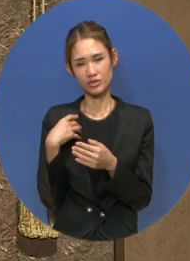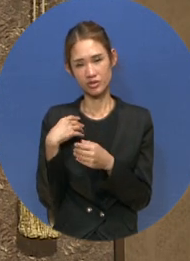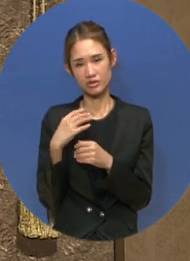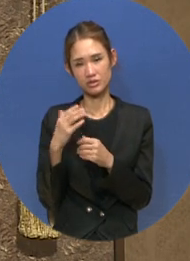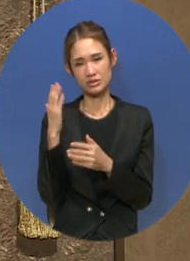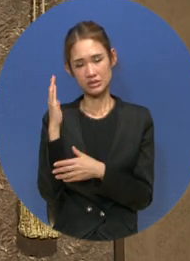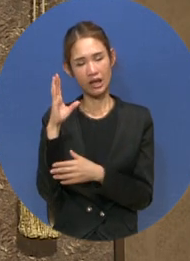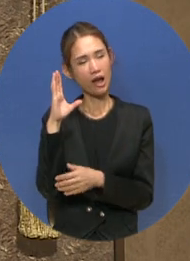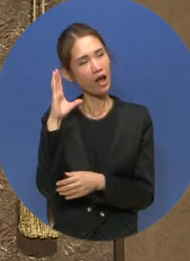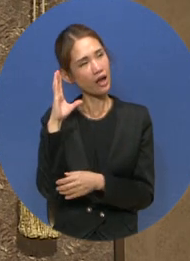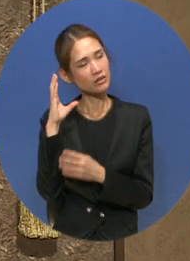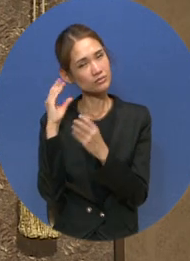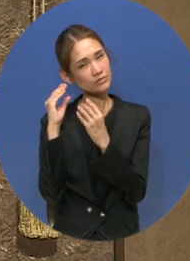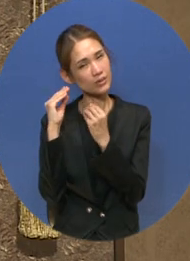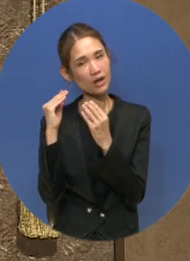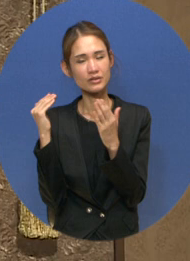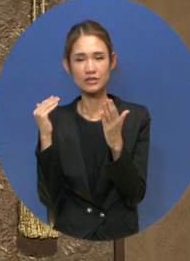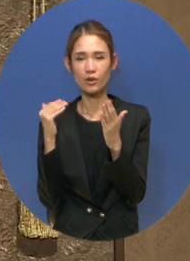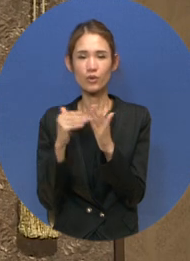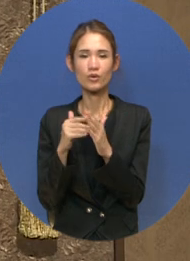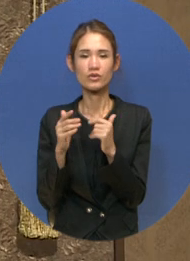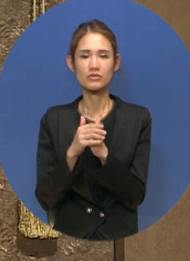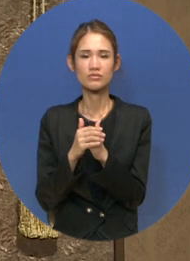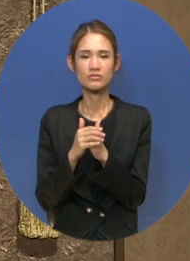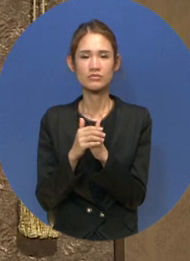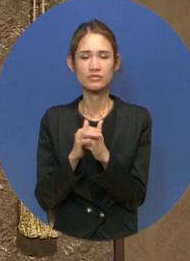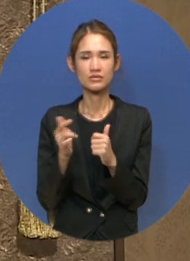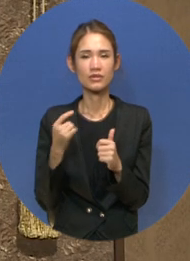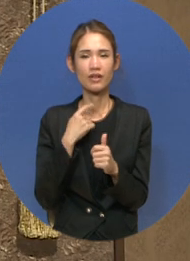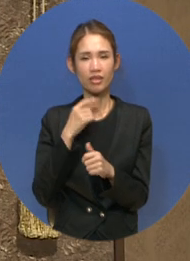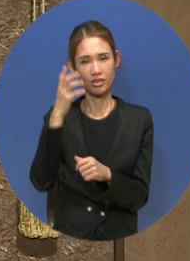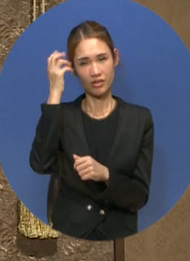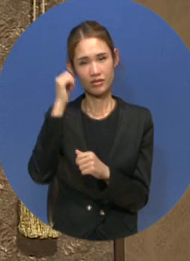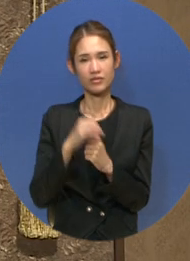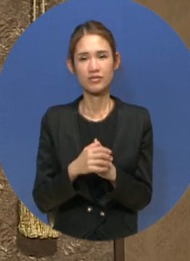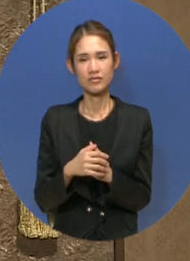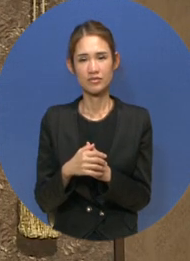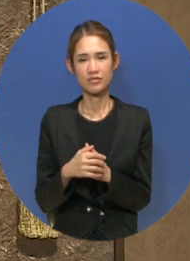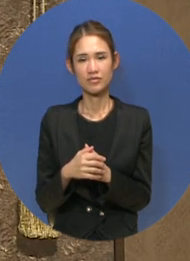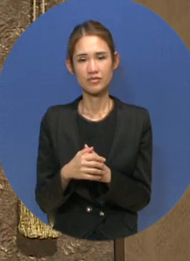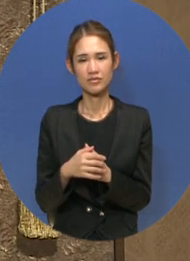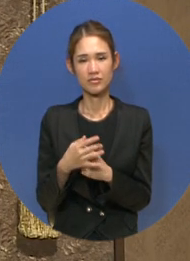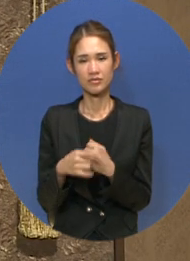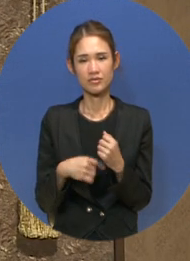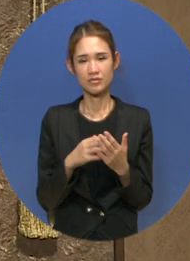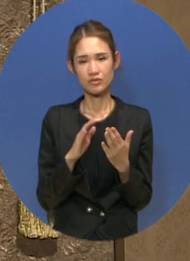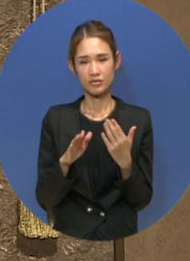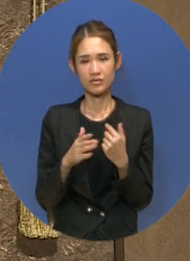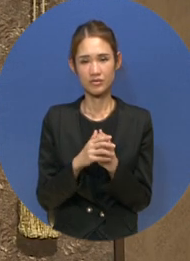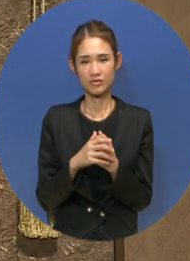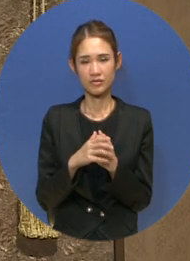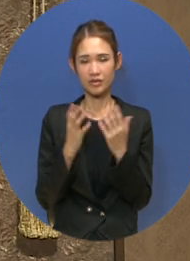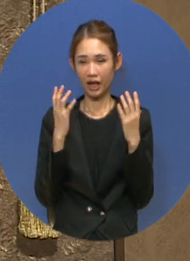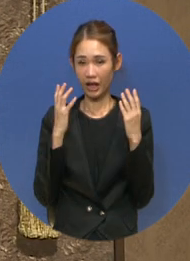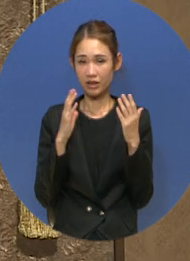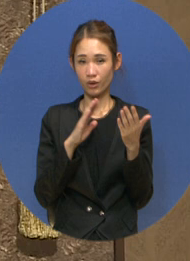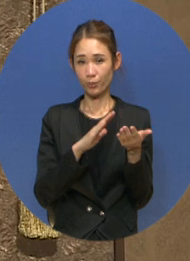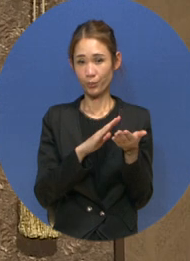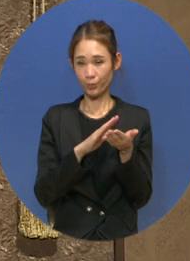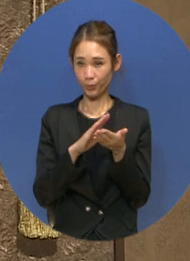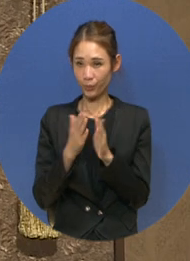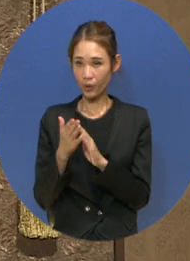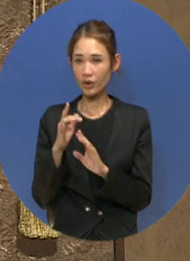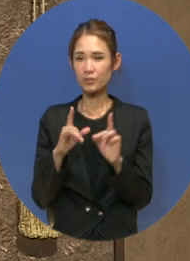걔들 얘기 들어주고 뭐 여러 가지 그 했던 기억이 납니다. 그래서 1년이 지나고 그 아이들이 이제 뭐